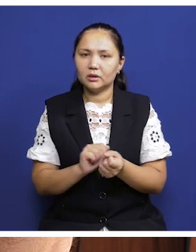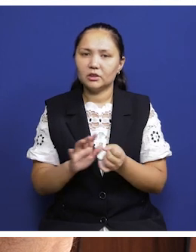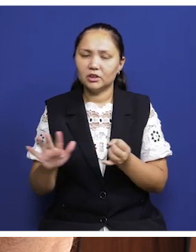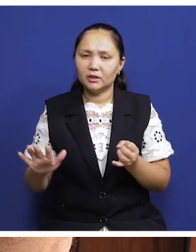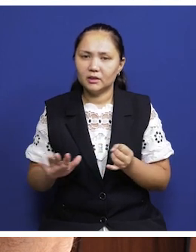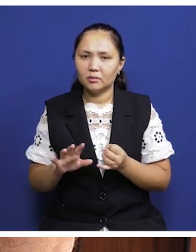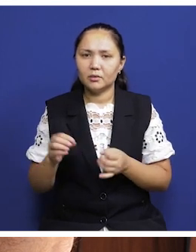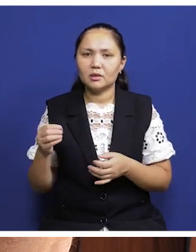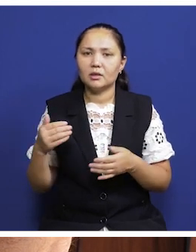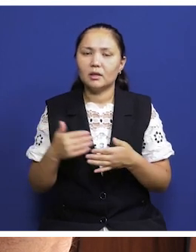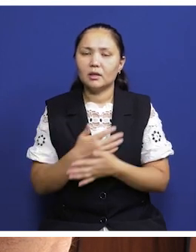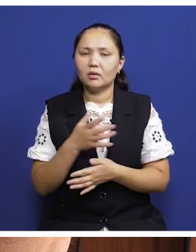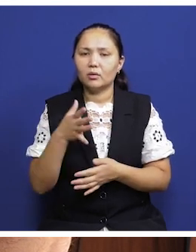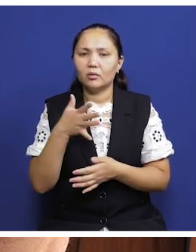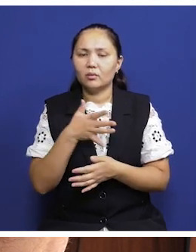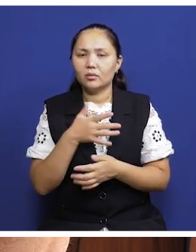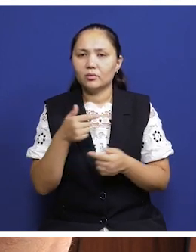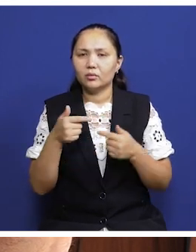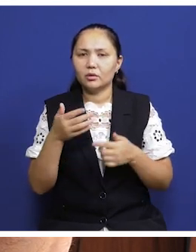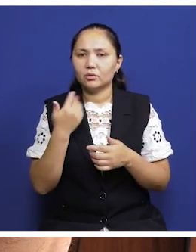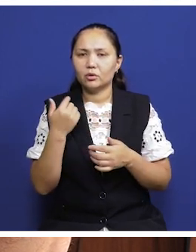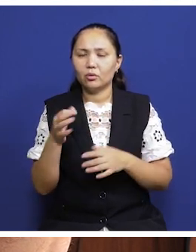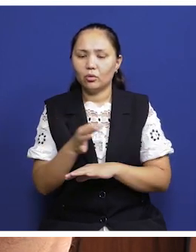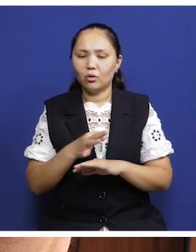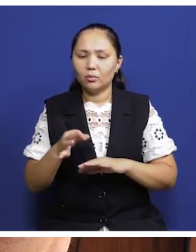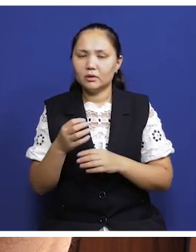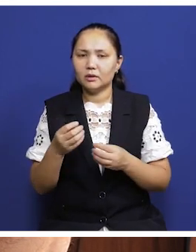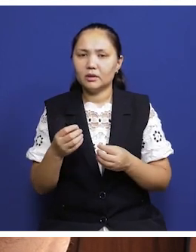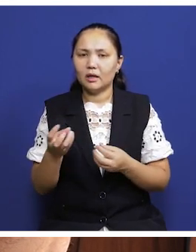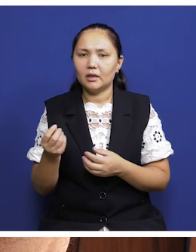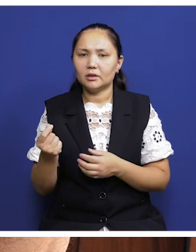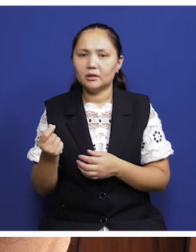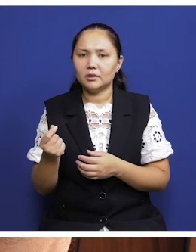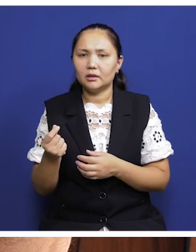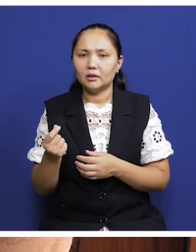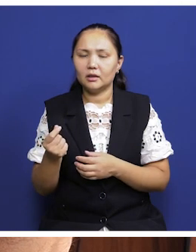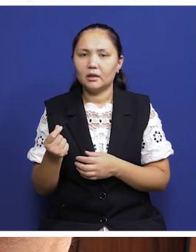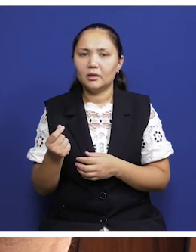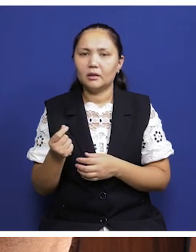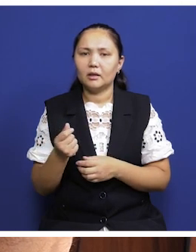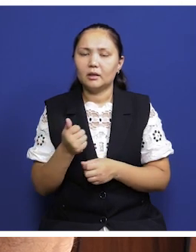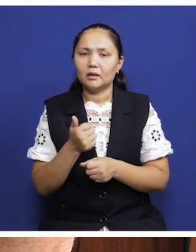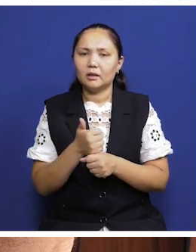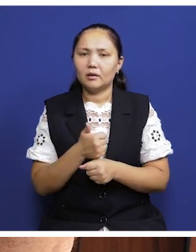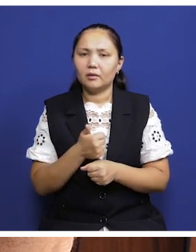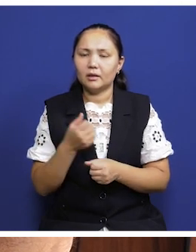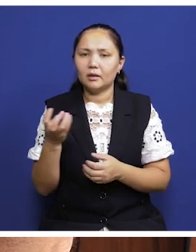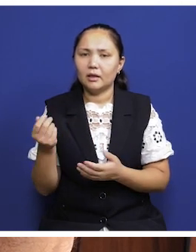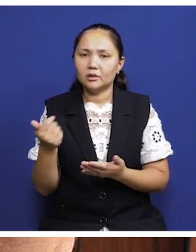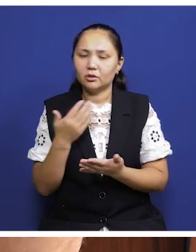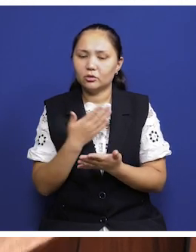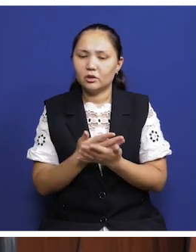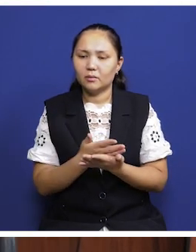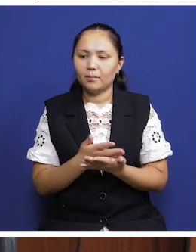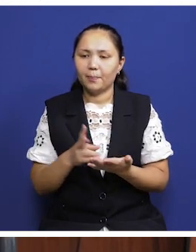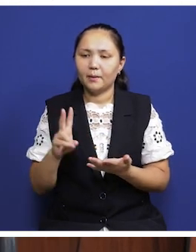қазіргі заманға лайық емес. Бірақ енді облыс бюджетінен аудан әкімдігі арнайы жаңағы қаржы сұратып